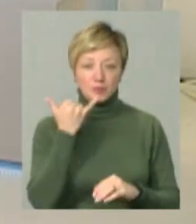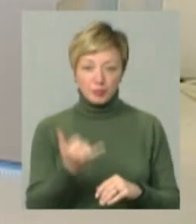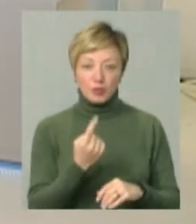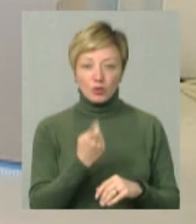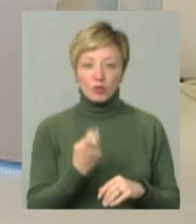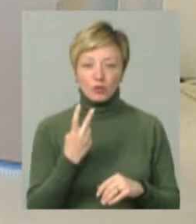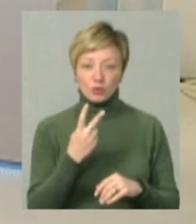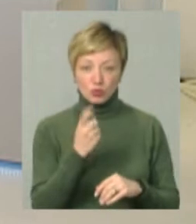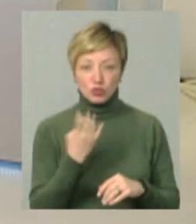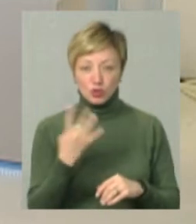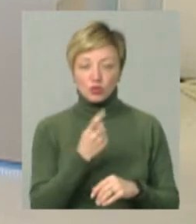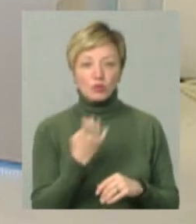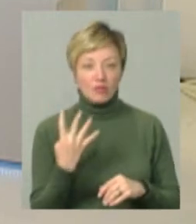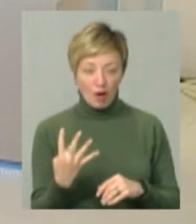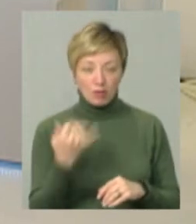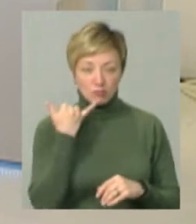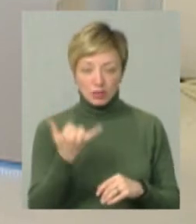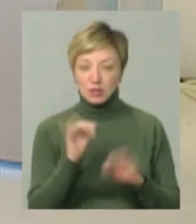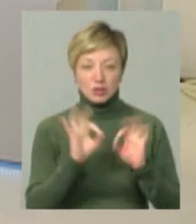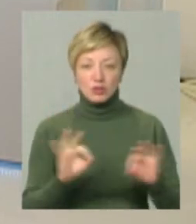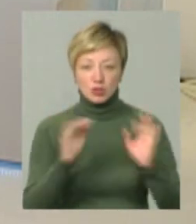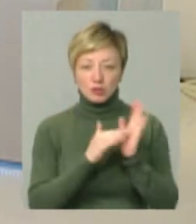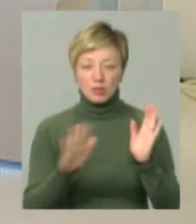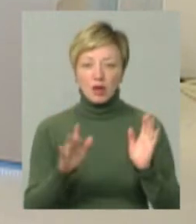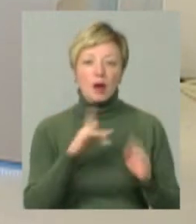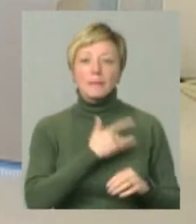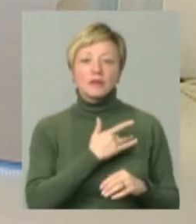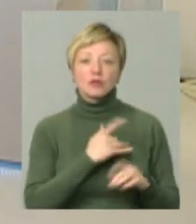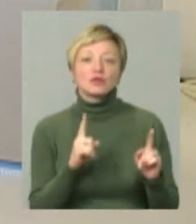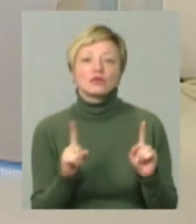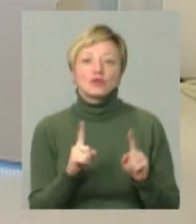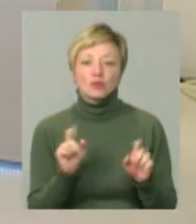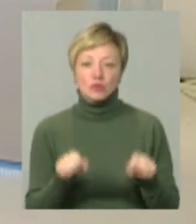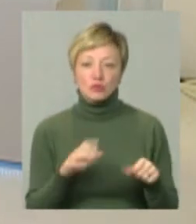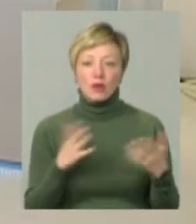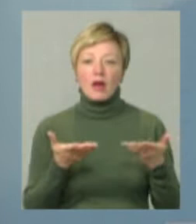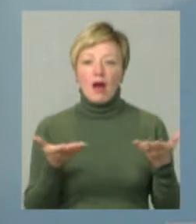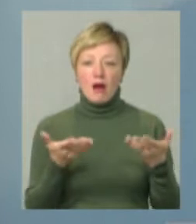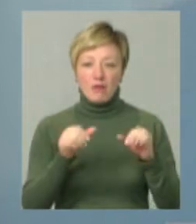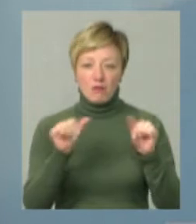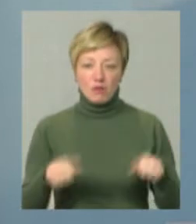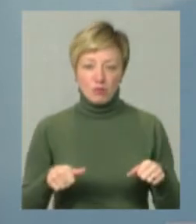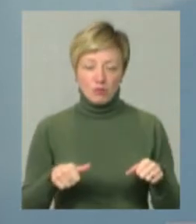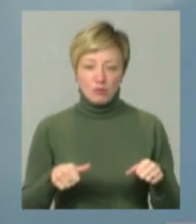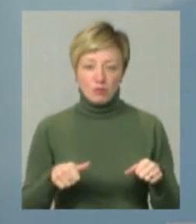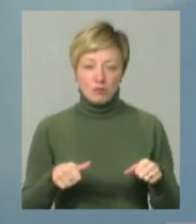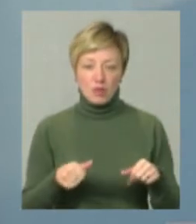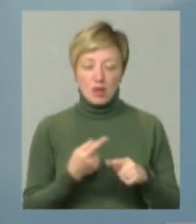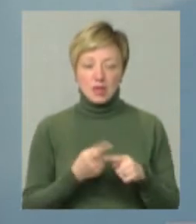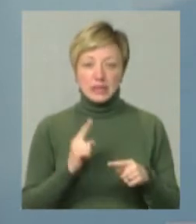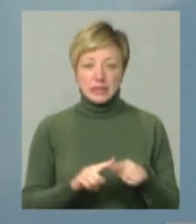Дзвонити за телефонами. Дзвонити 104, 102. Ні в якому разі. А що може бути підозрілим? От Щось там? Це можуть